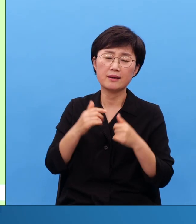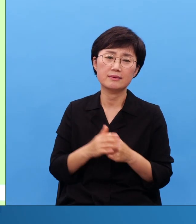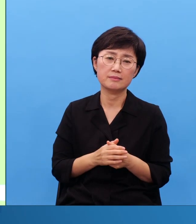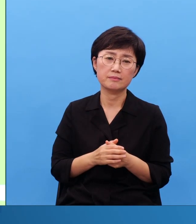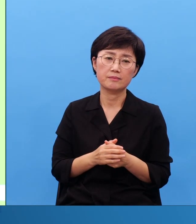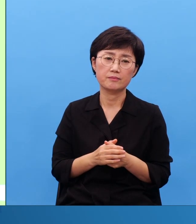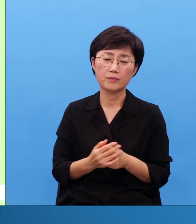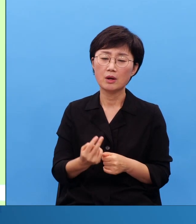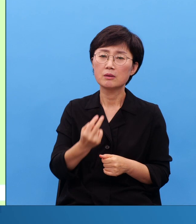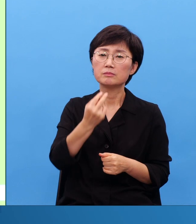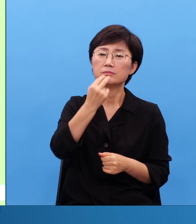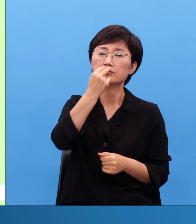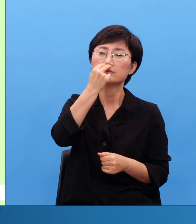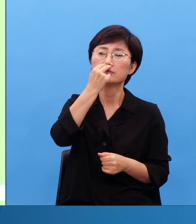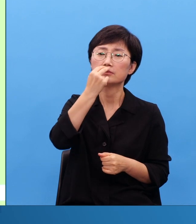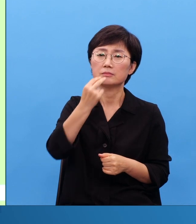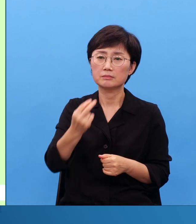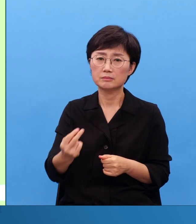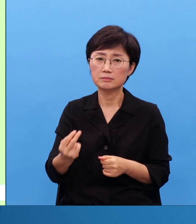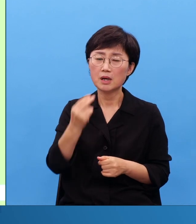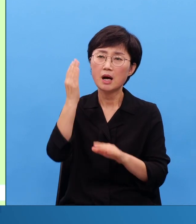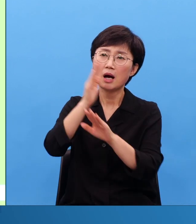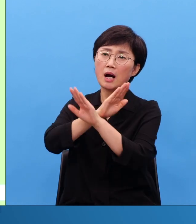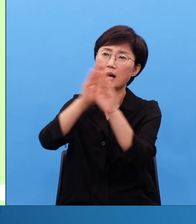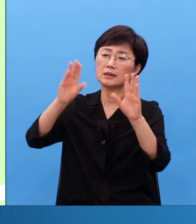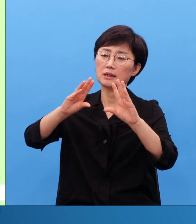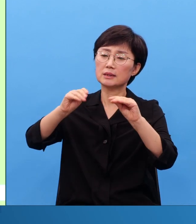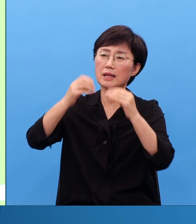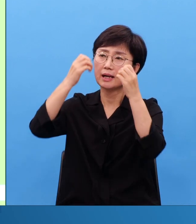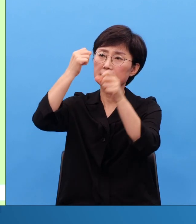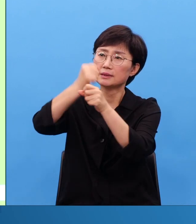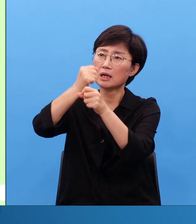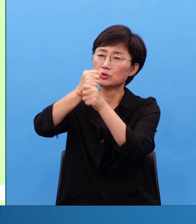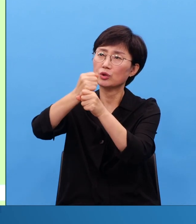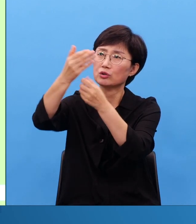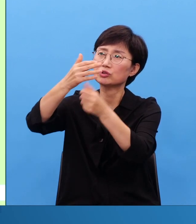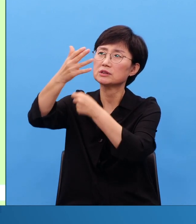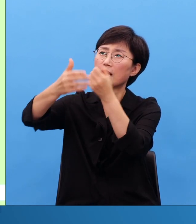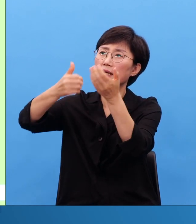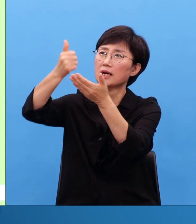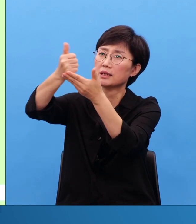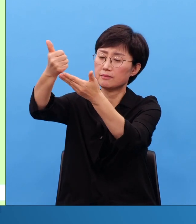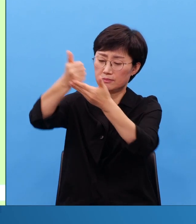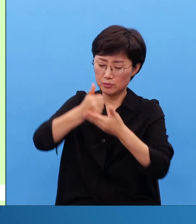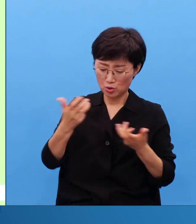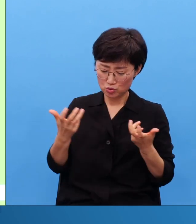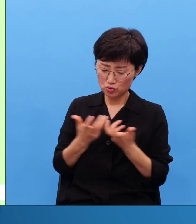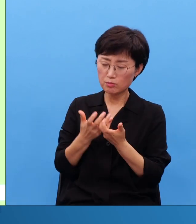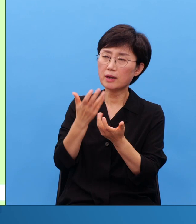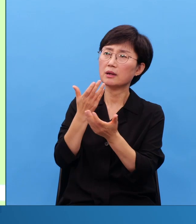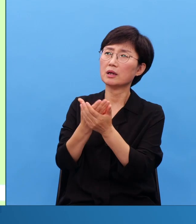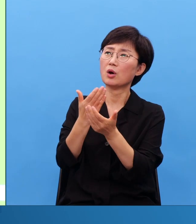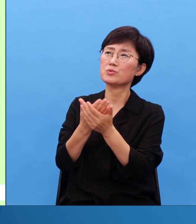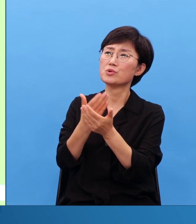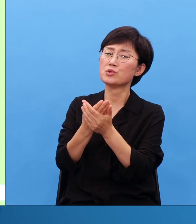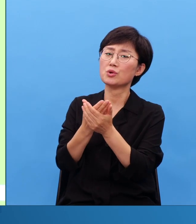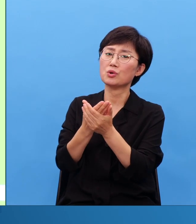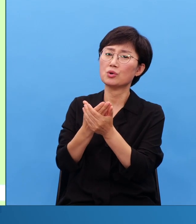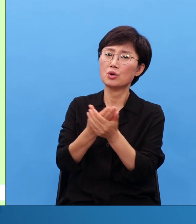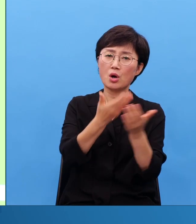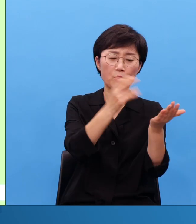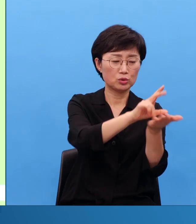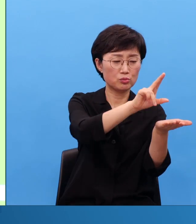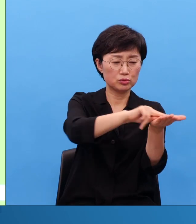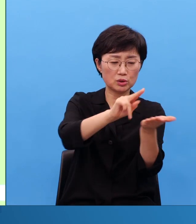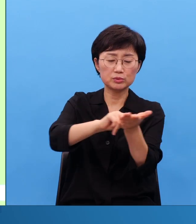길게 호흡하면서 하늘과 땅을 창조하신 하나님, 내 안에 충만하게 해주세요. 모든 문제